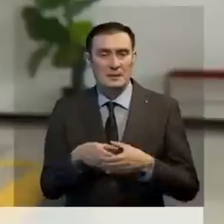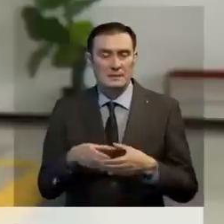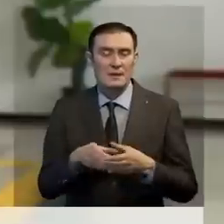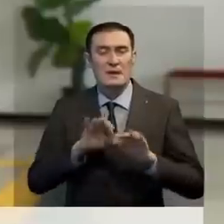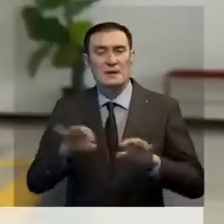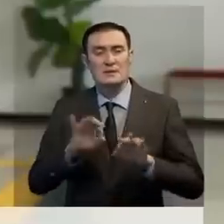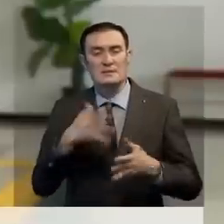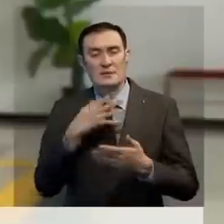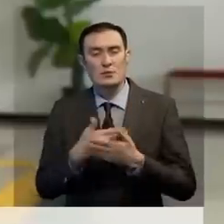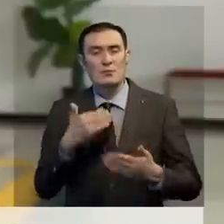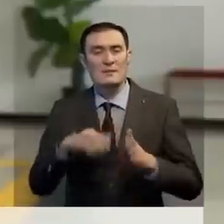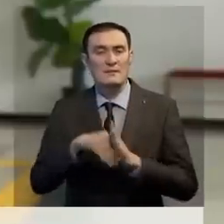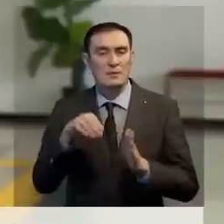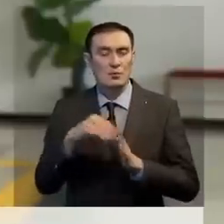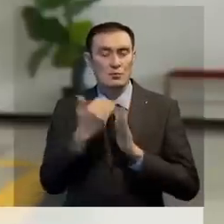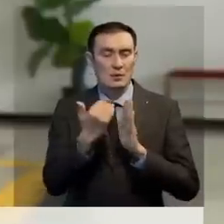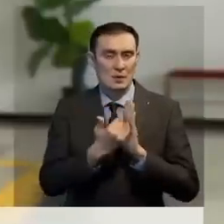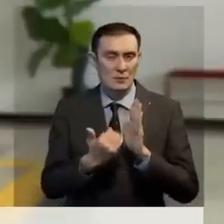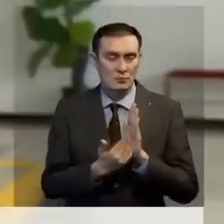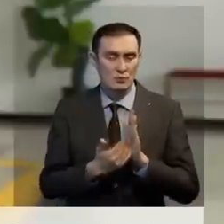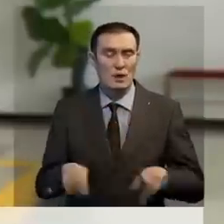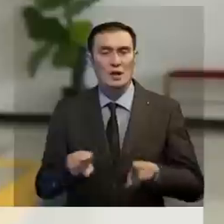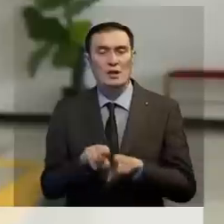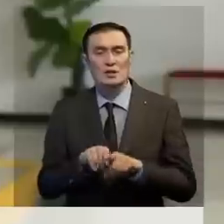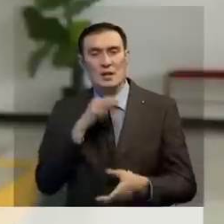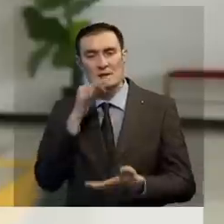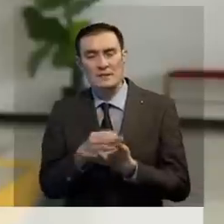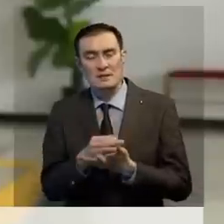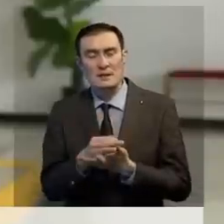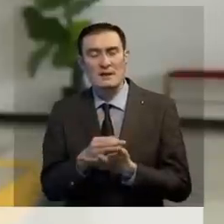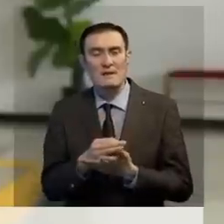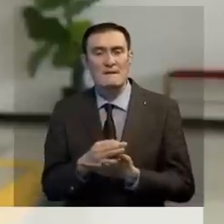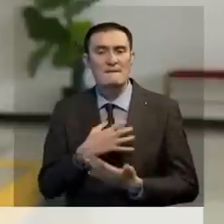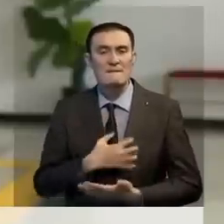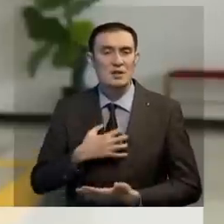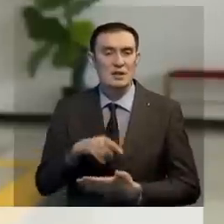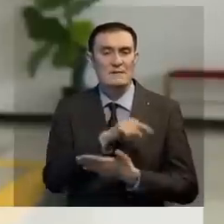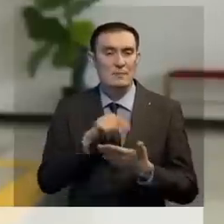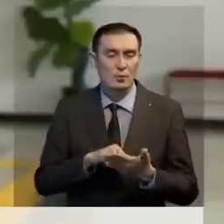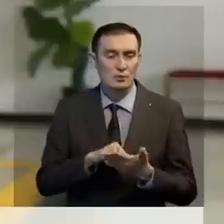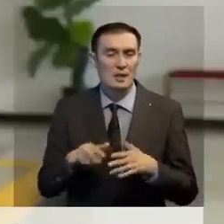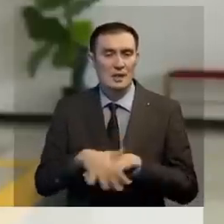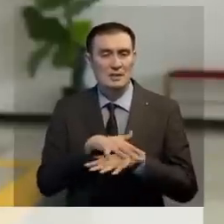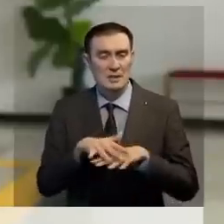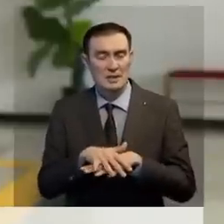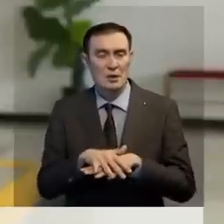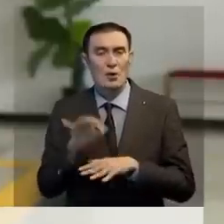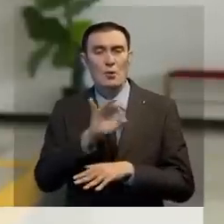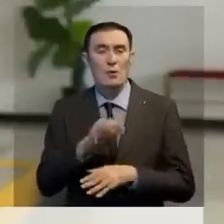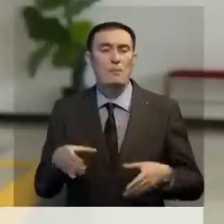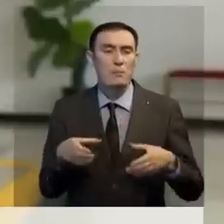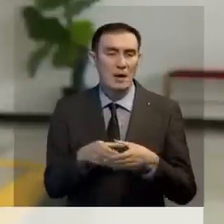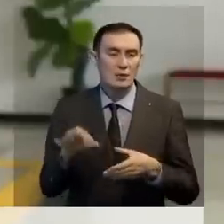разъяснил свою предвыборную программу, а также ответил на животрепещущие вопросы избирателей касательно партии,